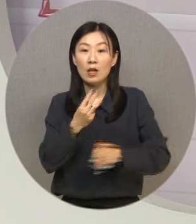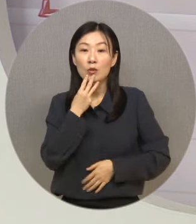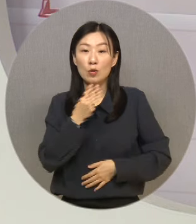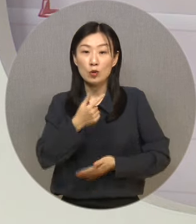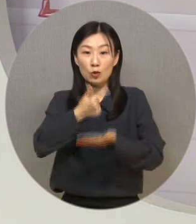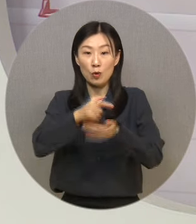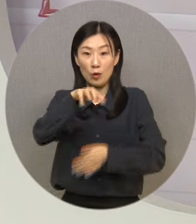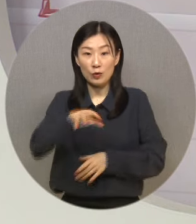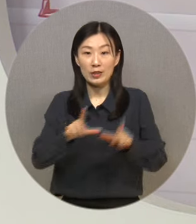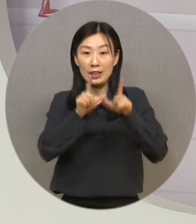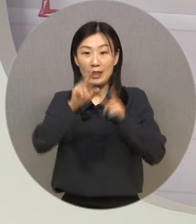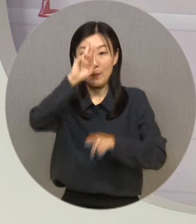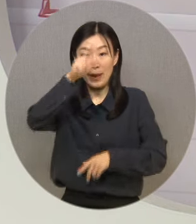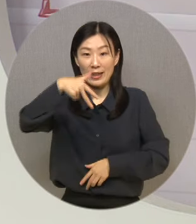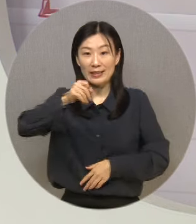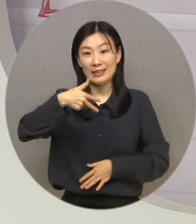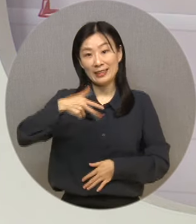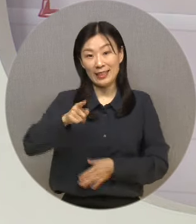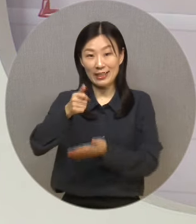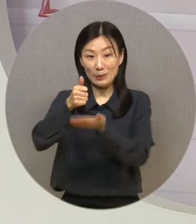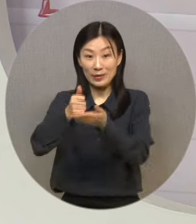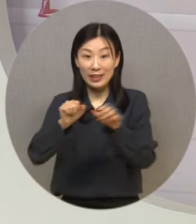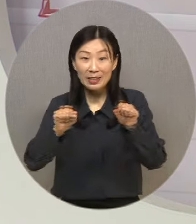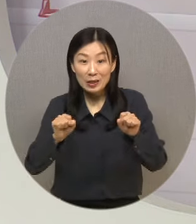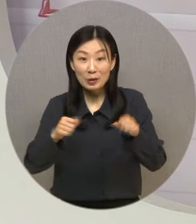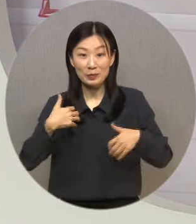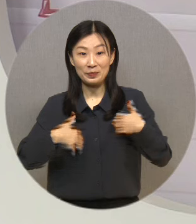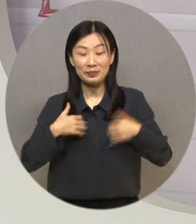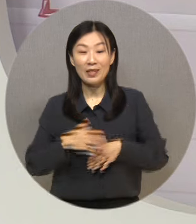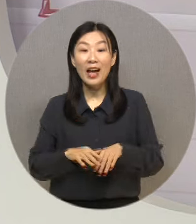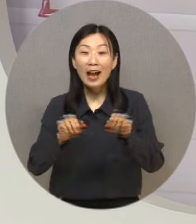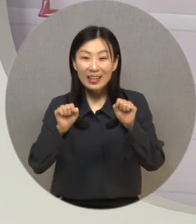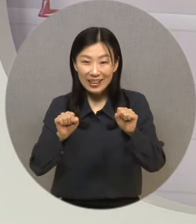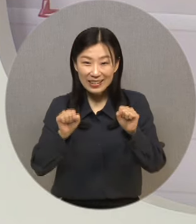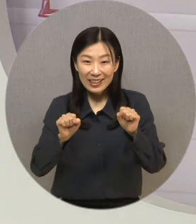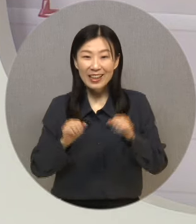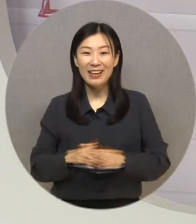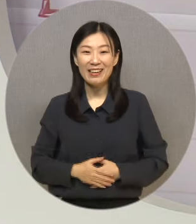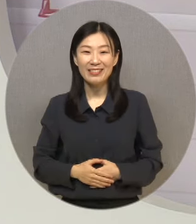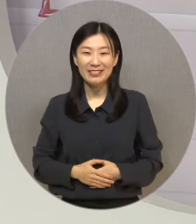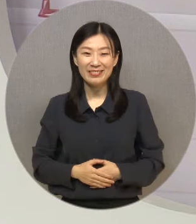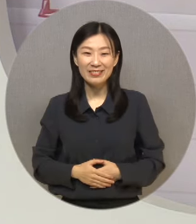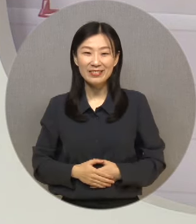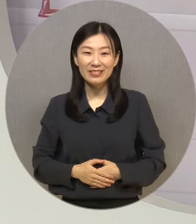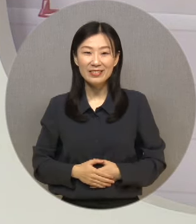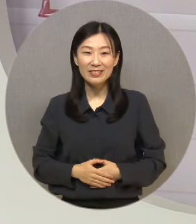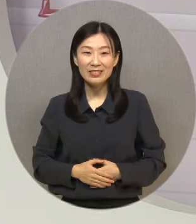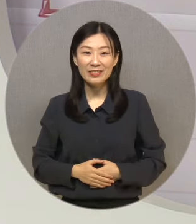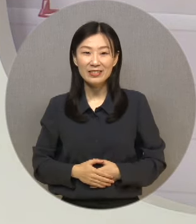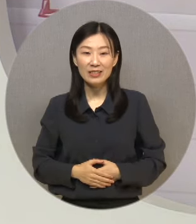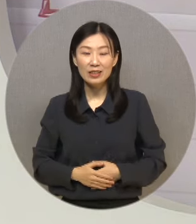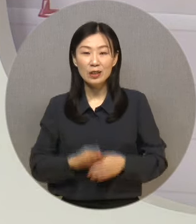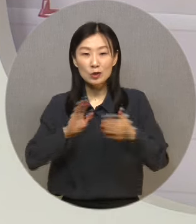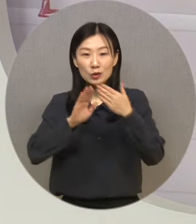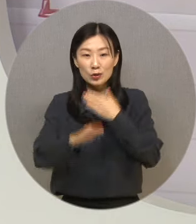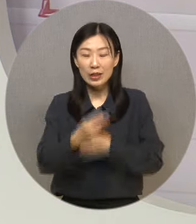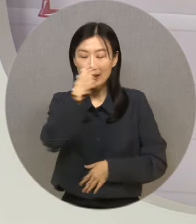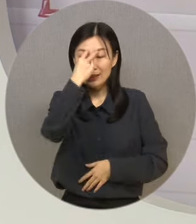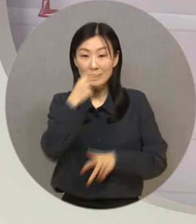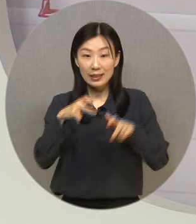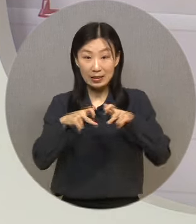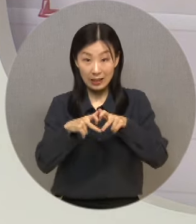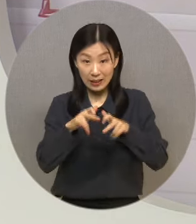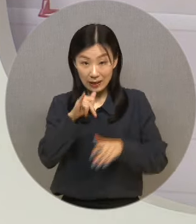박지자님이신데요. 안녕하십니까? 안녕하세요. 반갑습니다. 네, 안녕하세요. 네. 후천성 시각장애를 갖고 계신다고